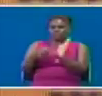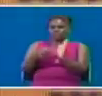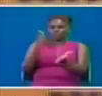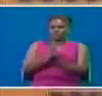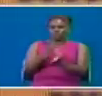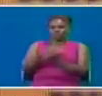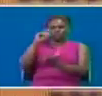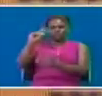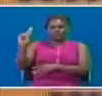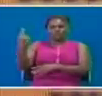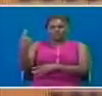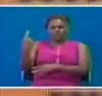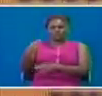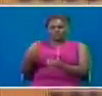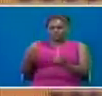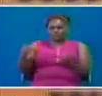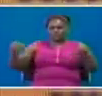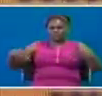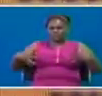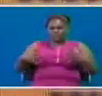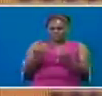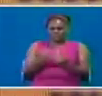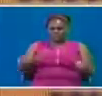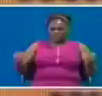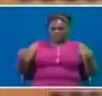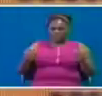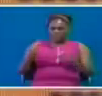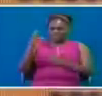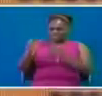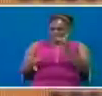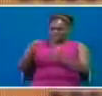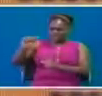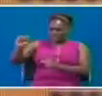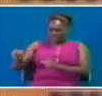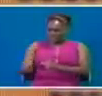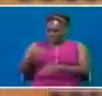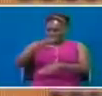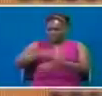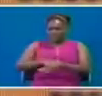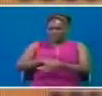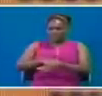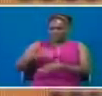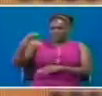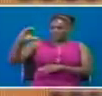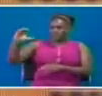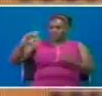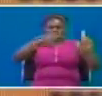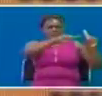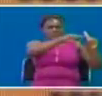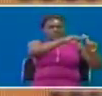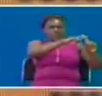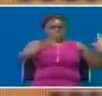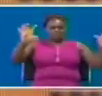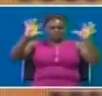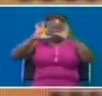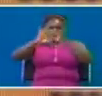Lakini kwanza ni bayana kwamba zaidi ya wanafunzi 88,000 waliopata alama ya C+ kwenda juu watajiunga